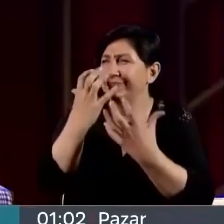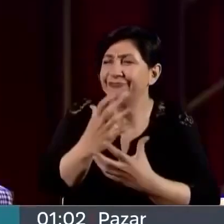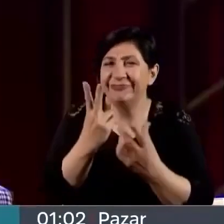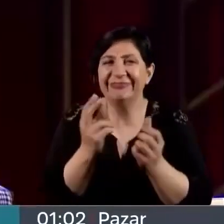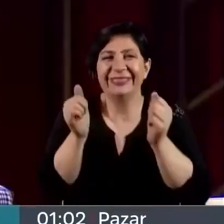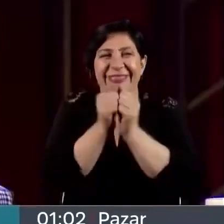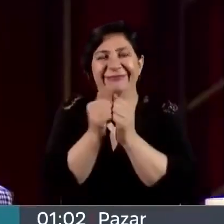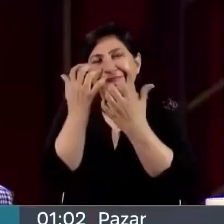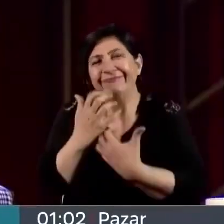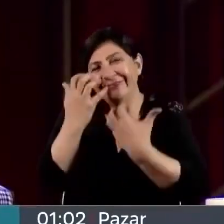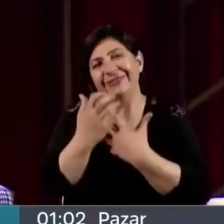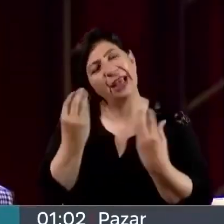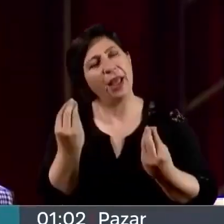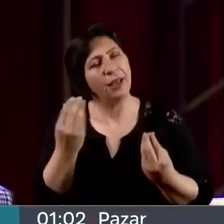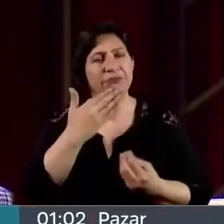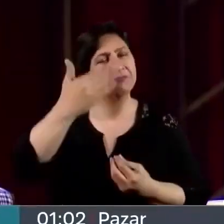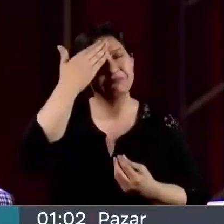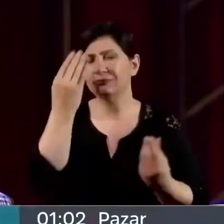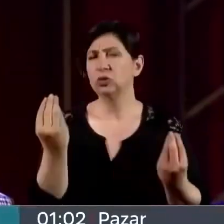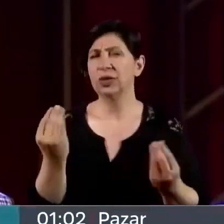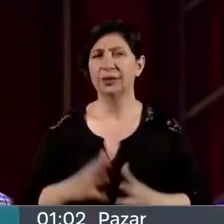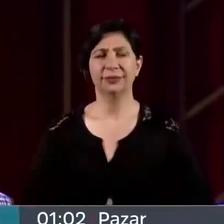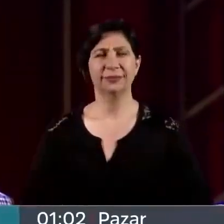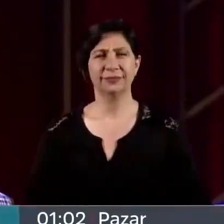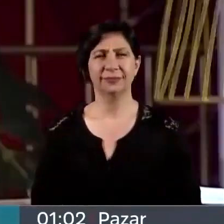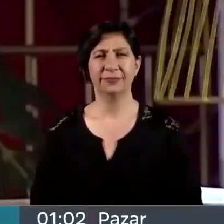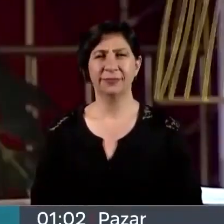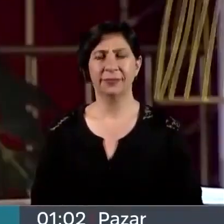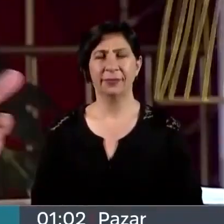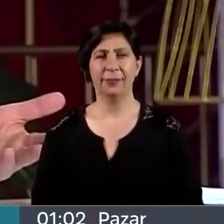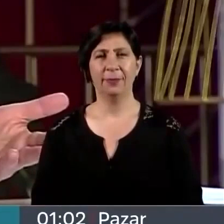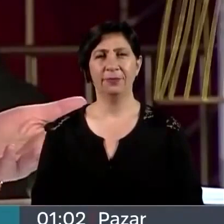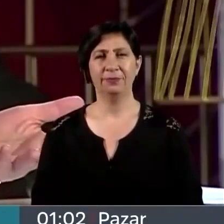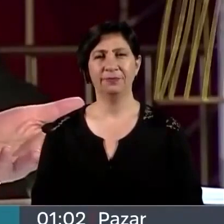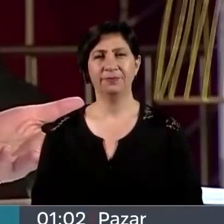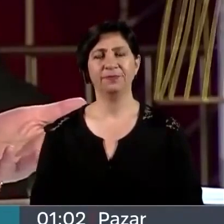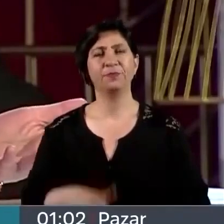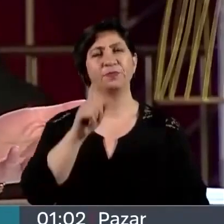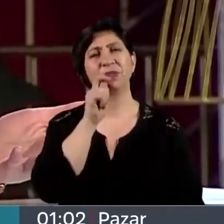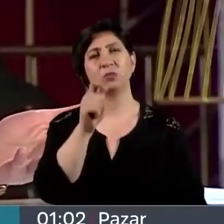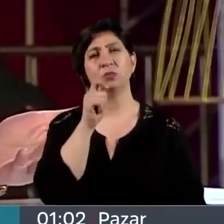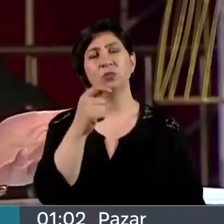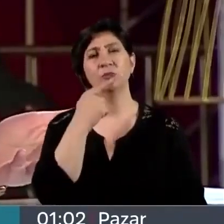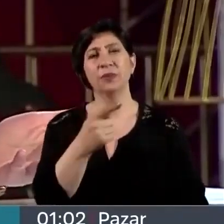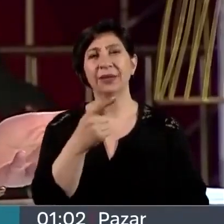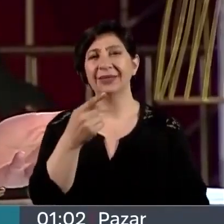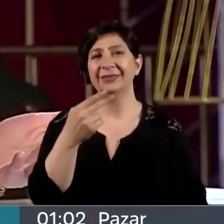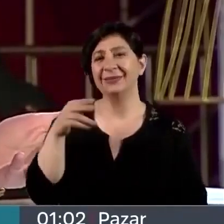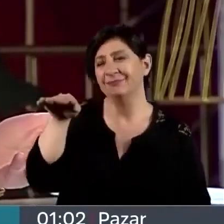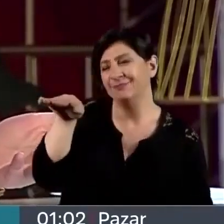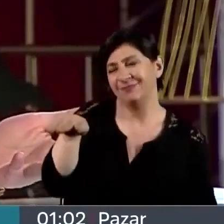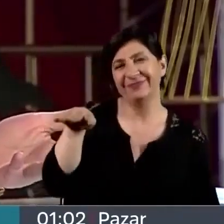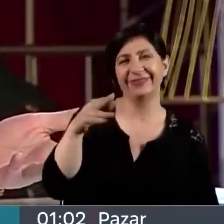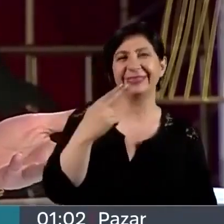daha fazla insan biliyor şimdi. O yüzden iyidir. Her şey yolunda yani. Peki bu bir röportajında diyorsun ki minyon